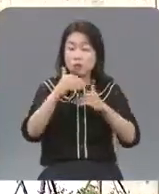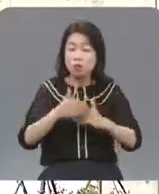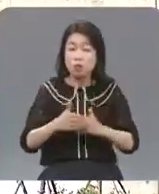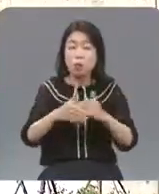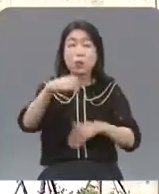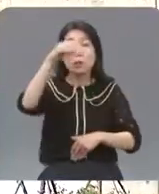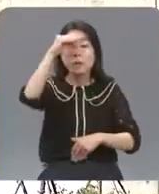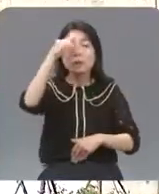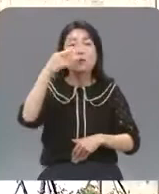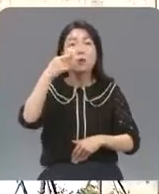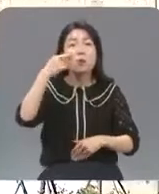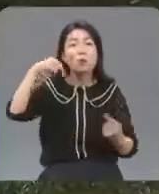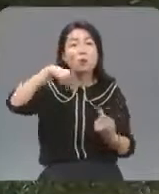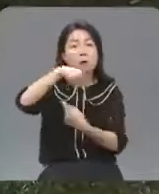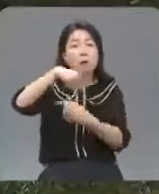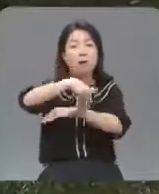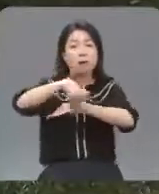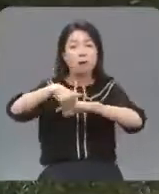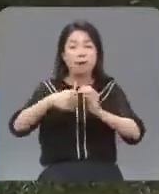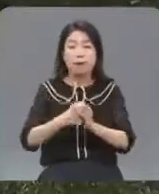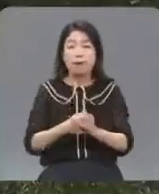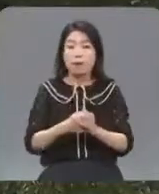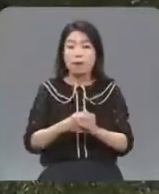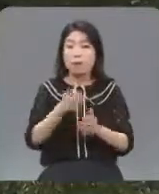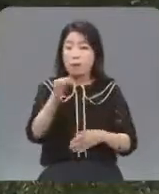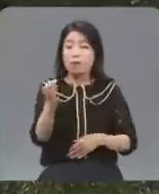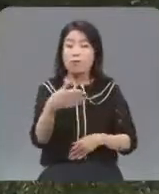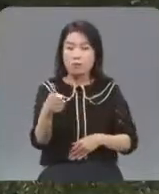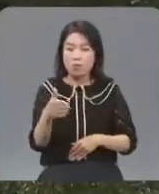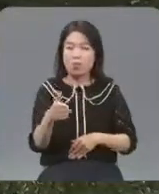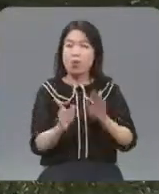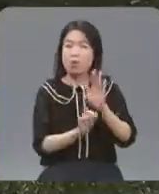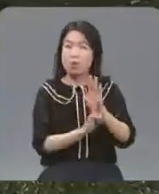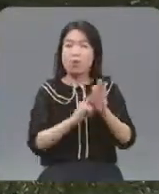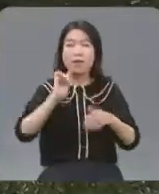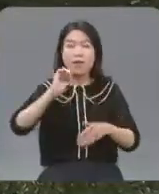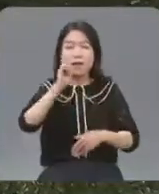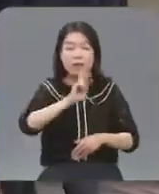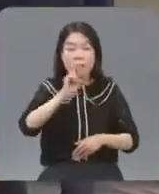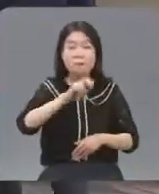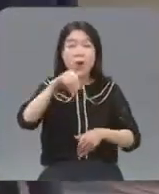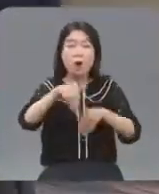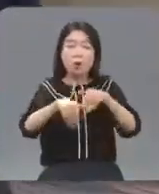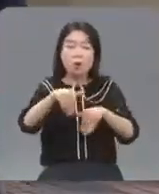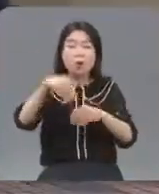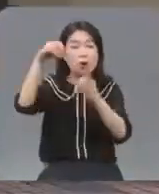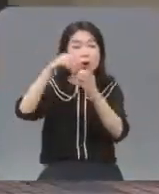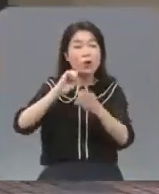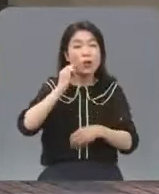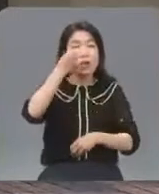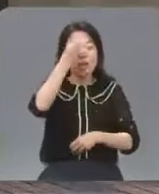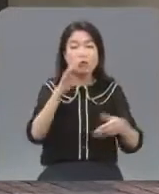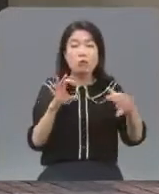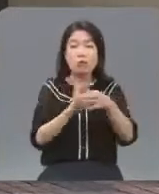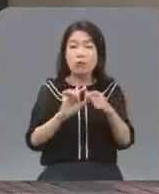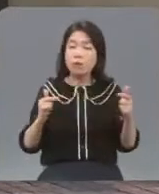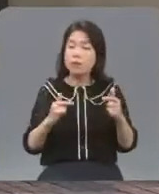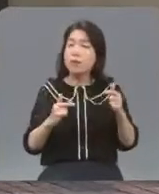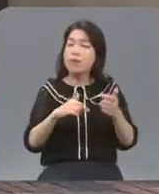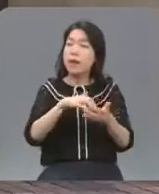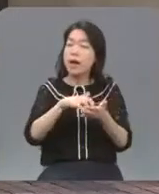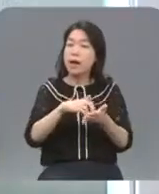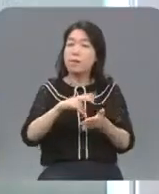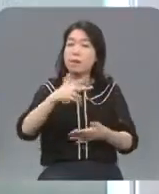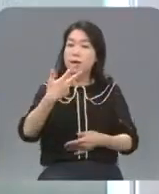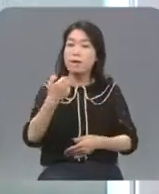시범 운영합니다 교육 과정은 무료이고 모집 분야는 음악과 무용 전통 예술과 융합 등으로 모집인원은